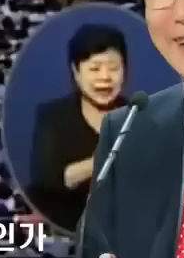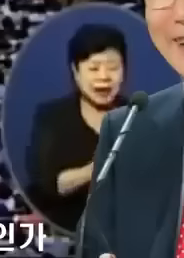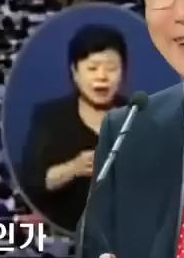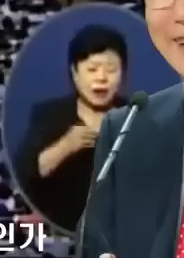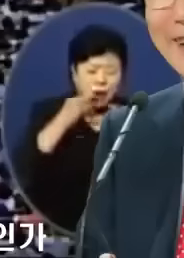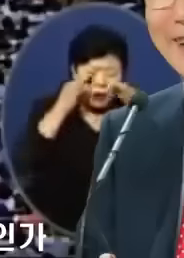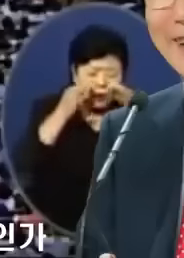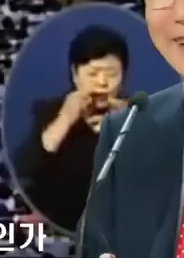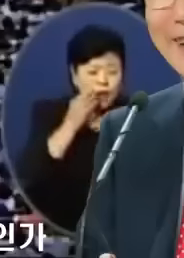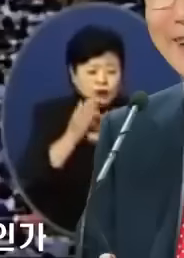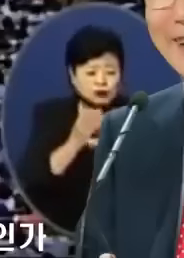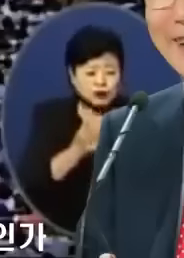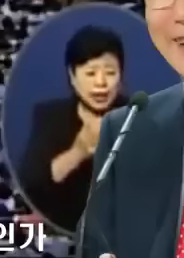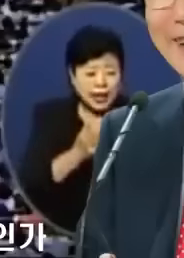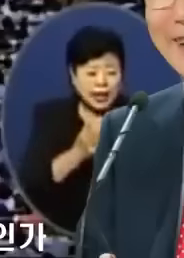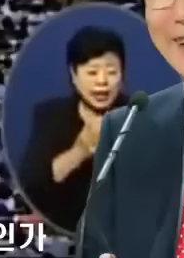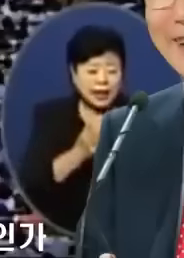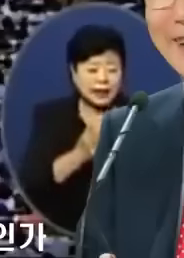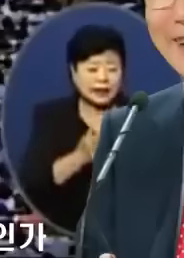몸부림치는 가운데